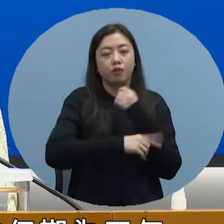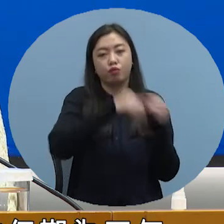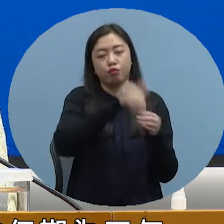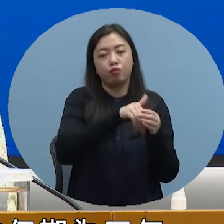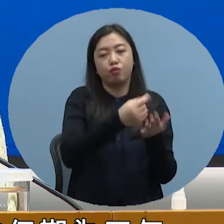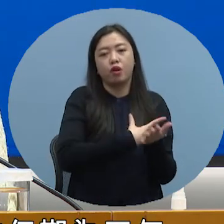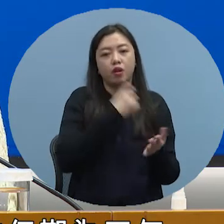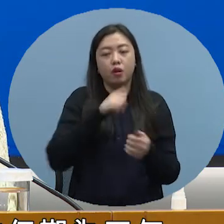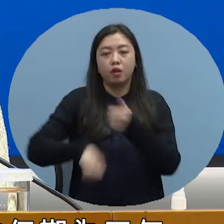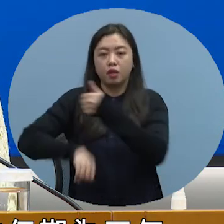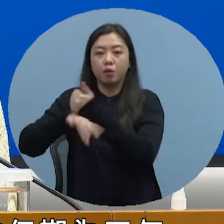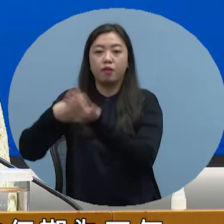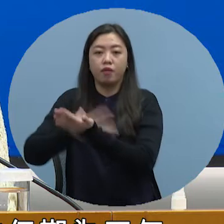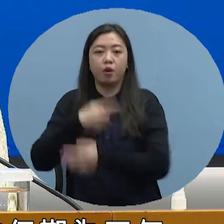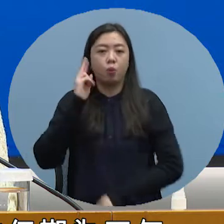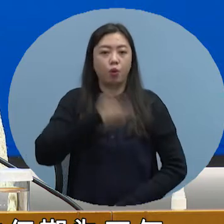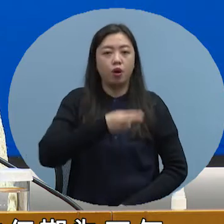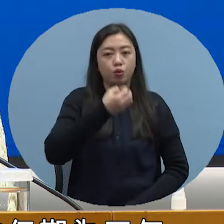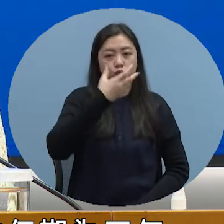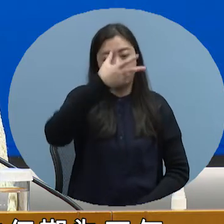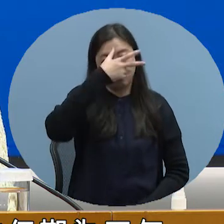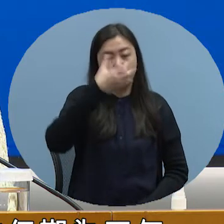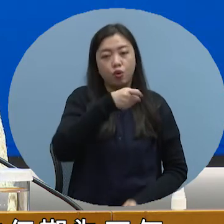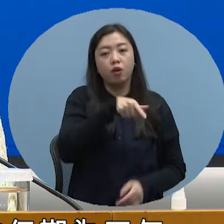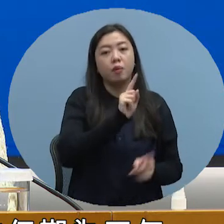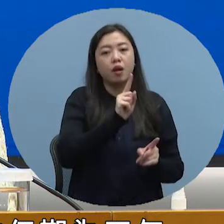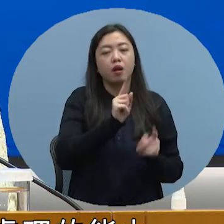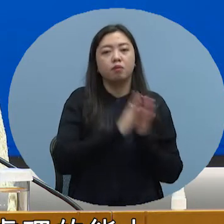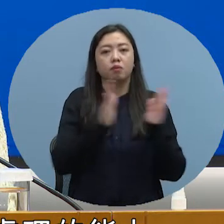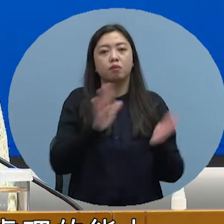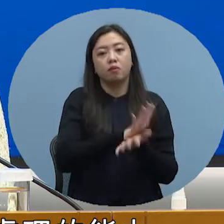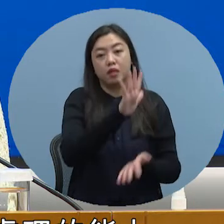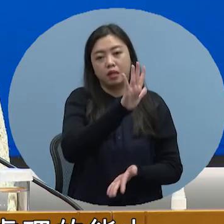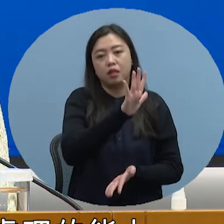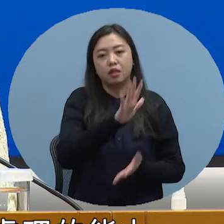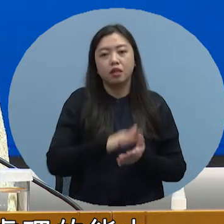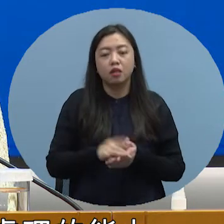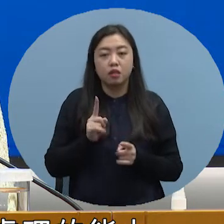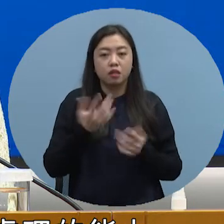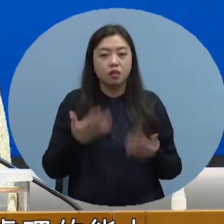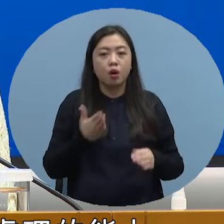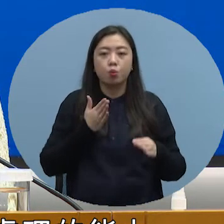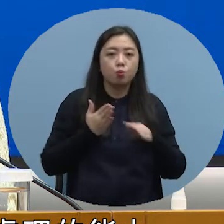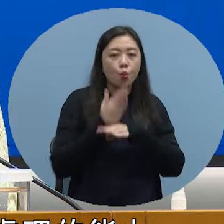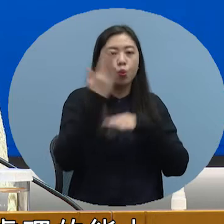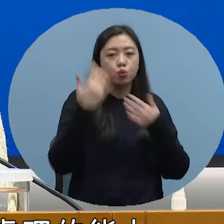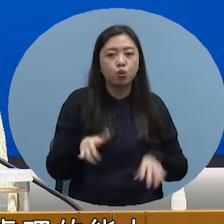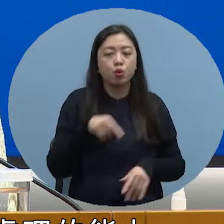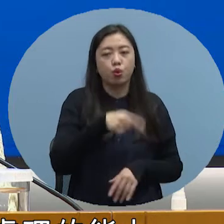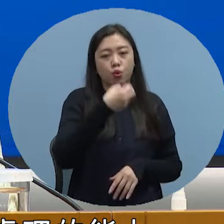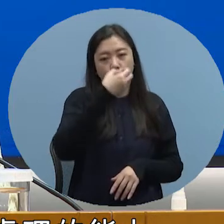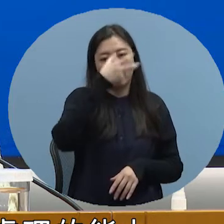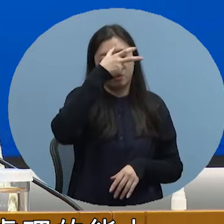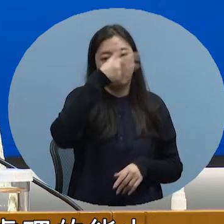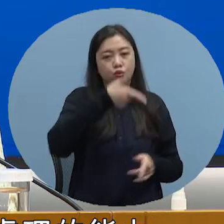基本法是規定行政長官任期是5年，所以已經是超越了特區政府可以